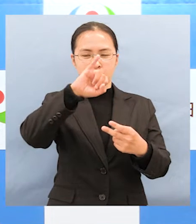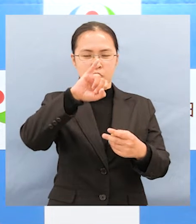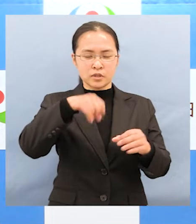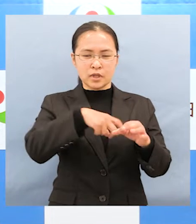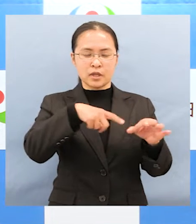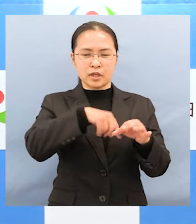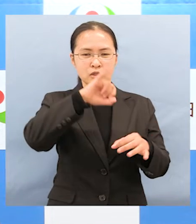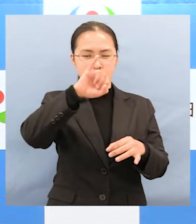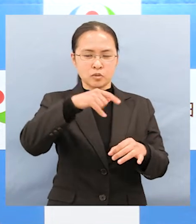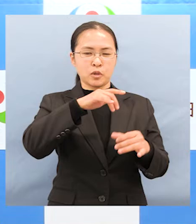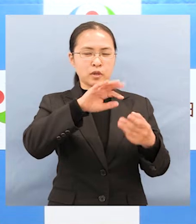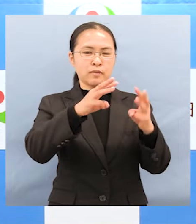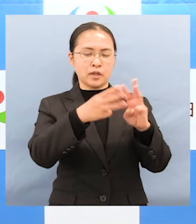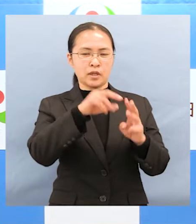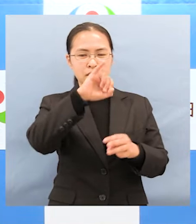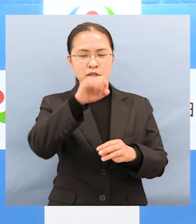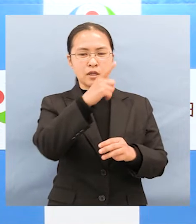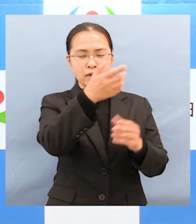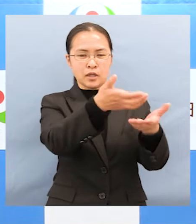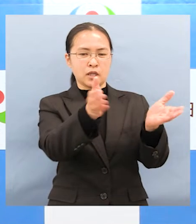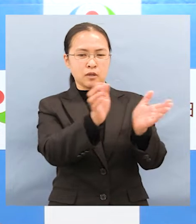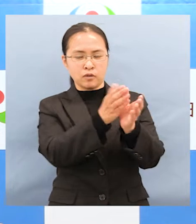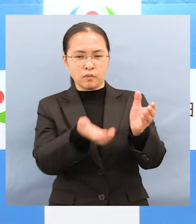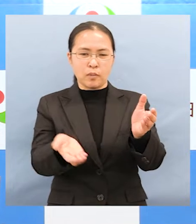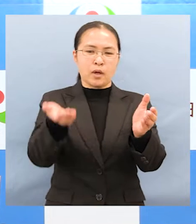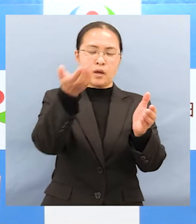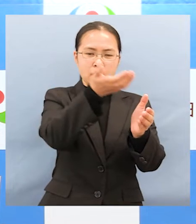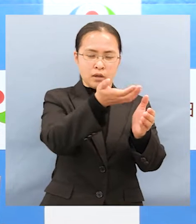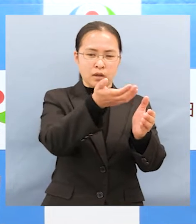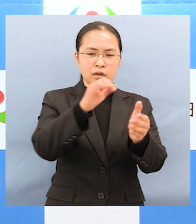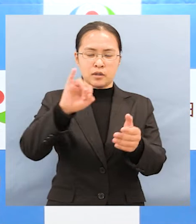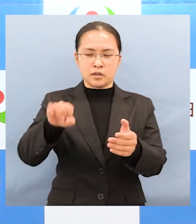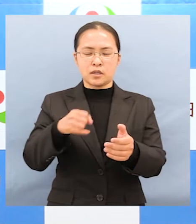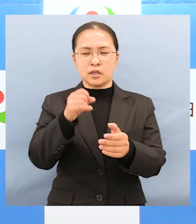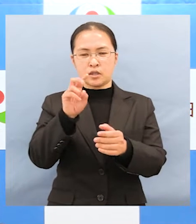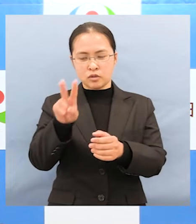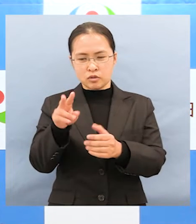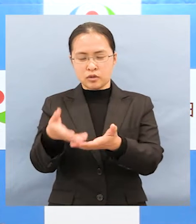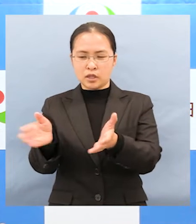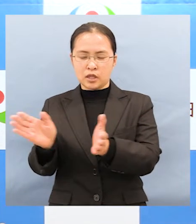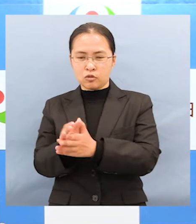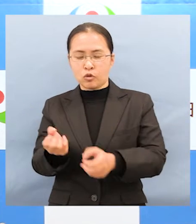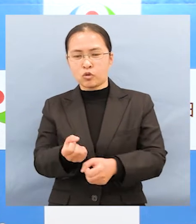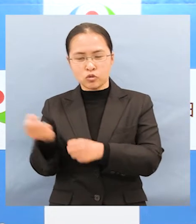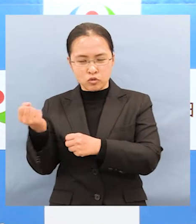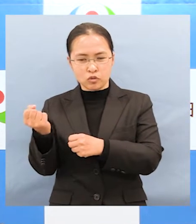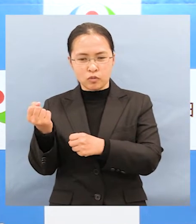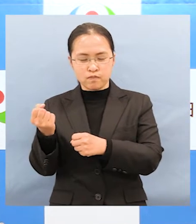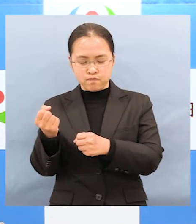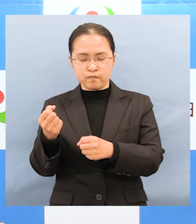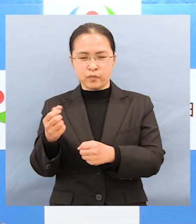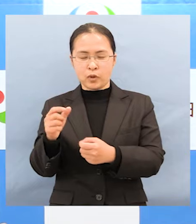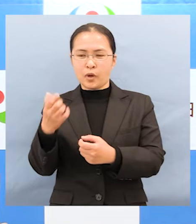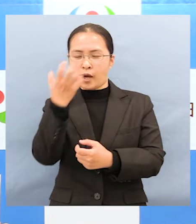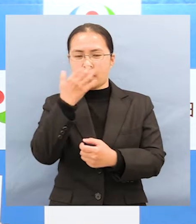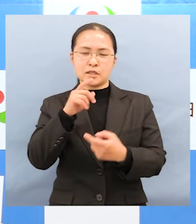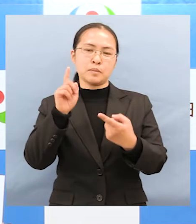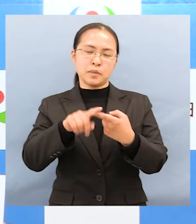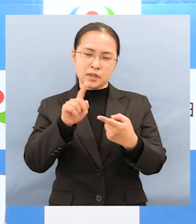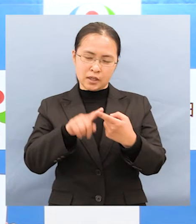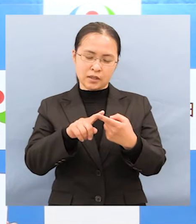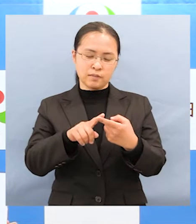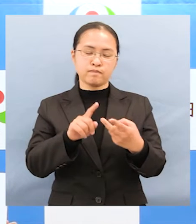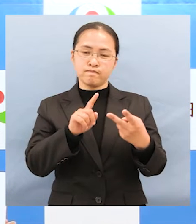の J1 への昇格というところ、 J2 の優勝というところもこの賞の字にぴったりであります。